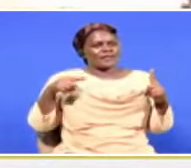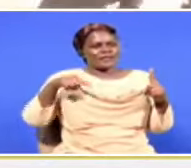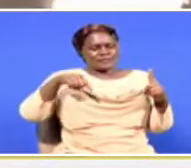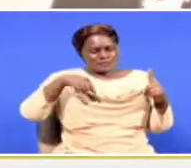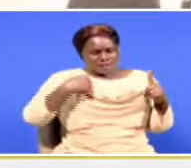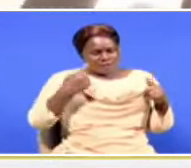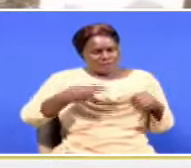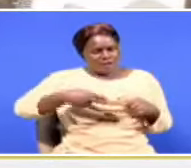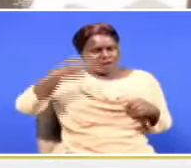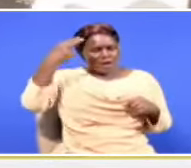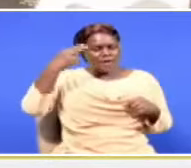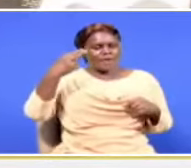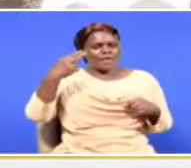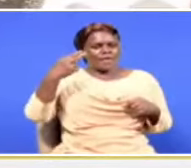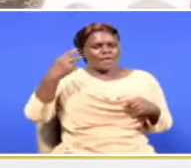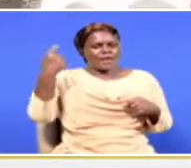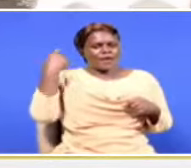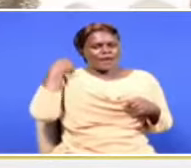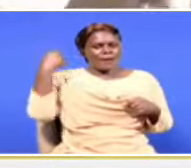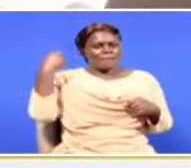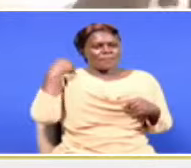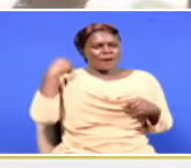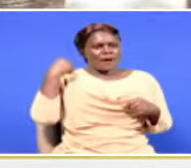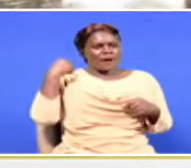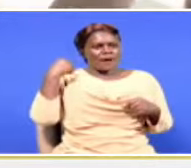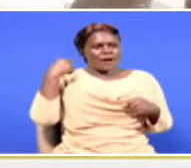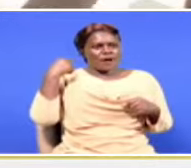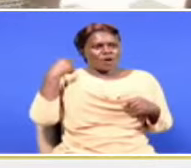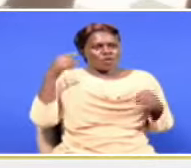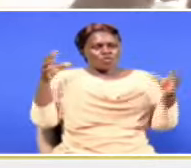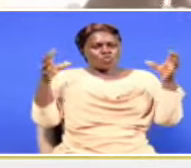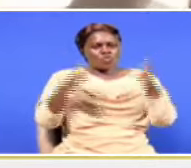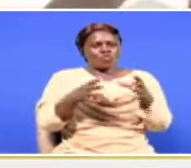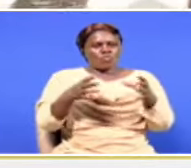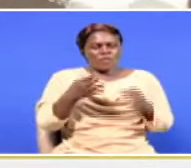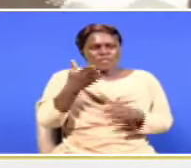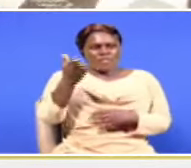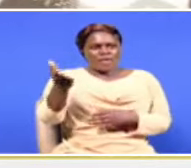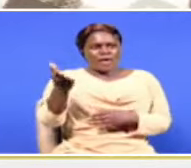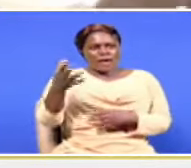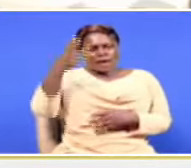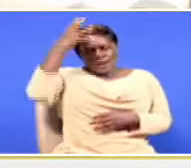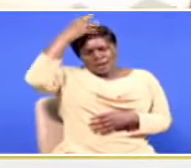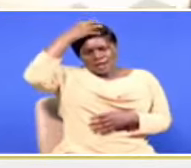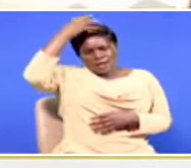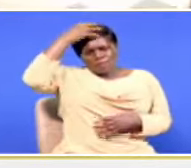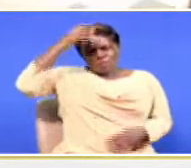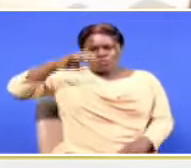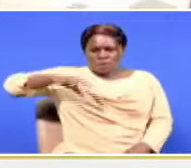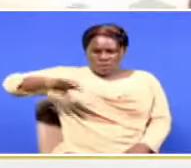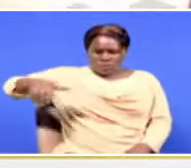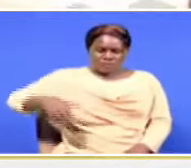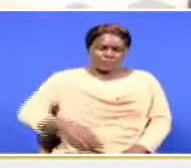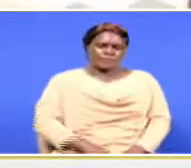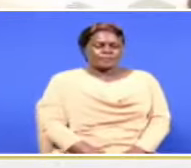the highest number of troops and boots on the ground in Lamu County,